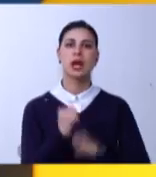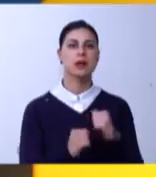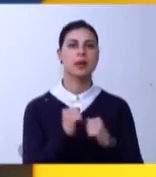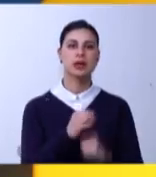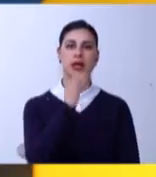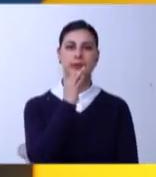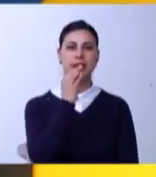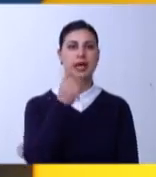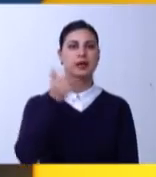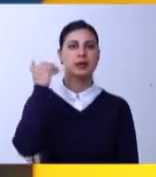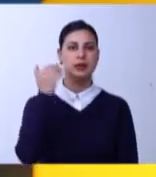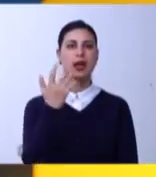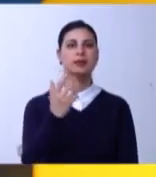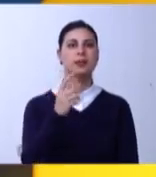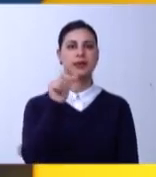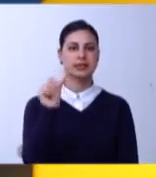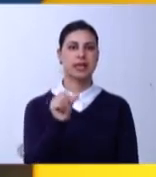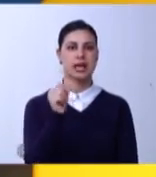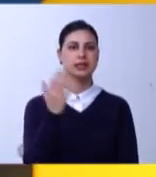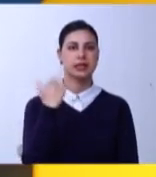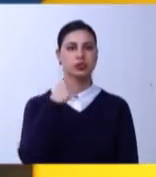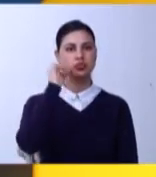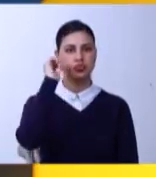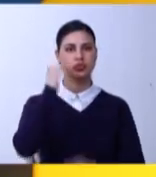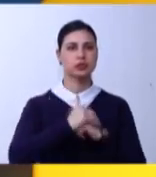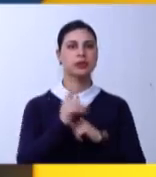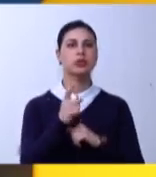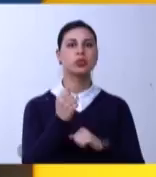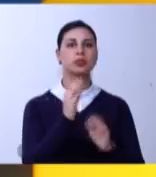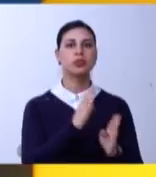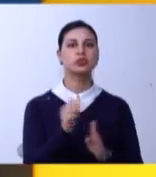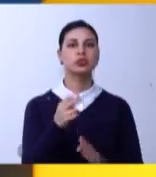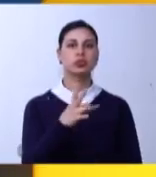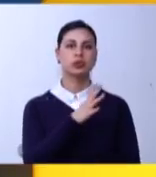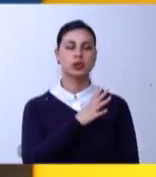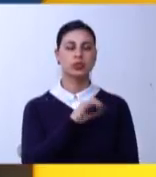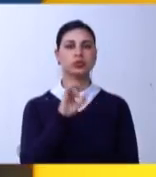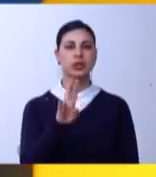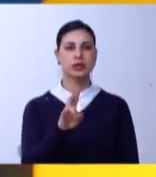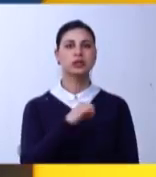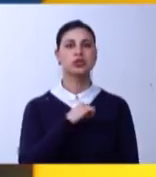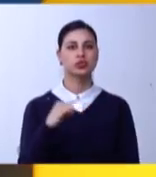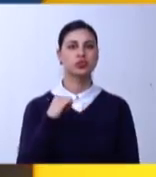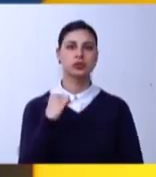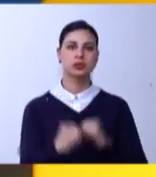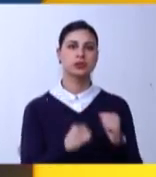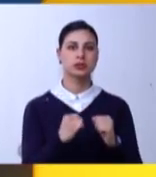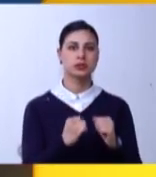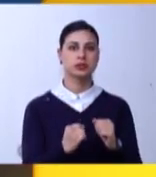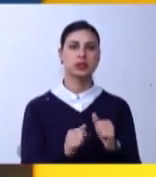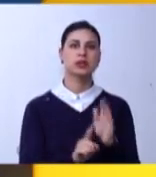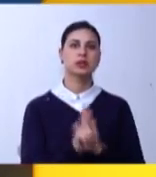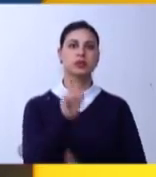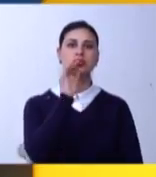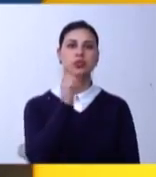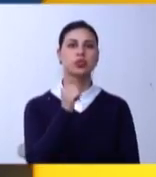გარბენამდე, რამდენიმე საათით ადრე, ანუ წინა საღამოს როგორ უნდა მოიქცეს ადამიანი, ან უშუალოდ გარბენის წინ